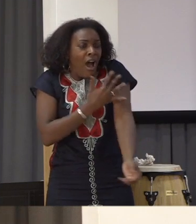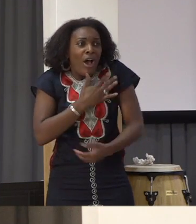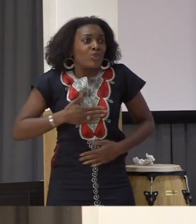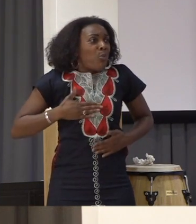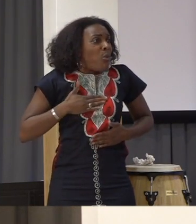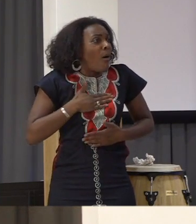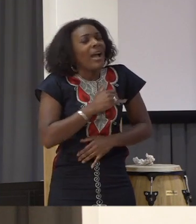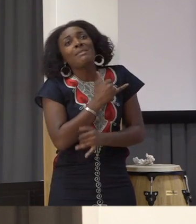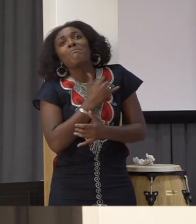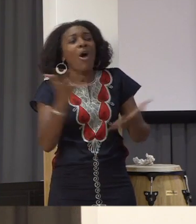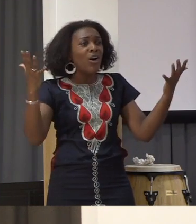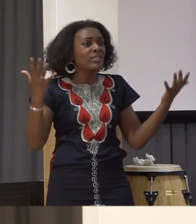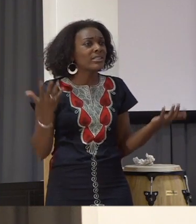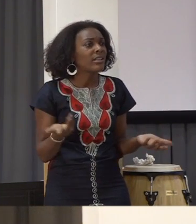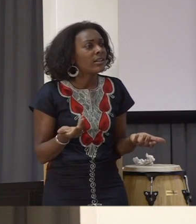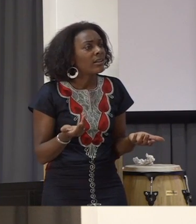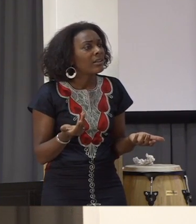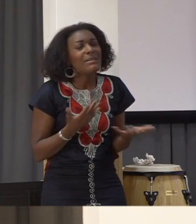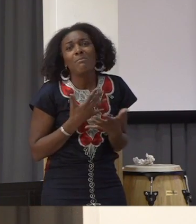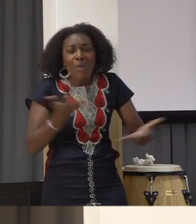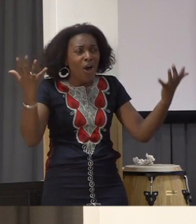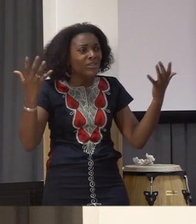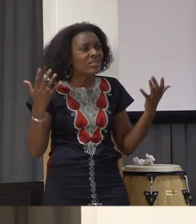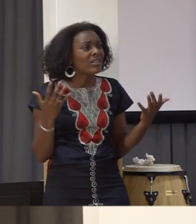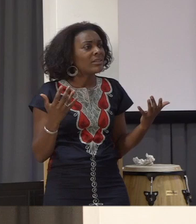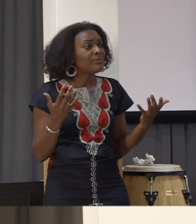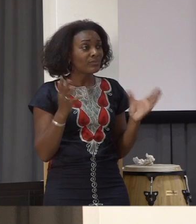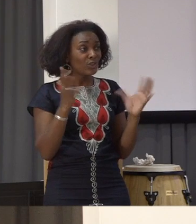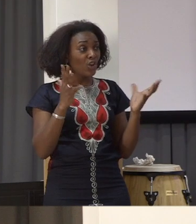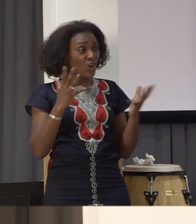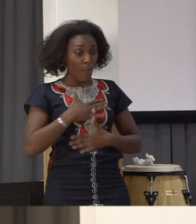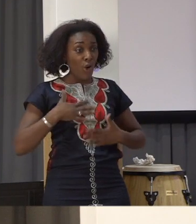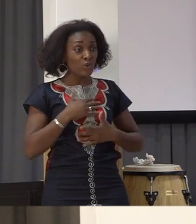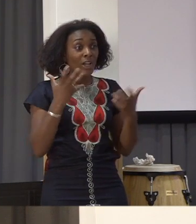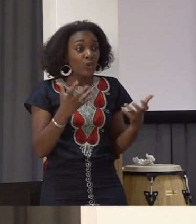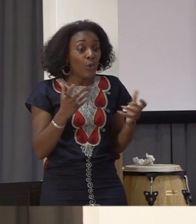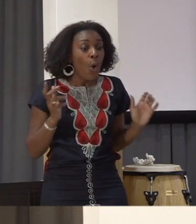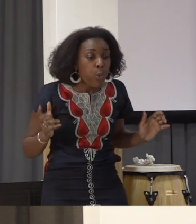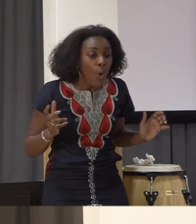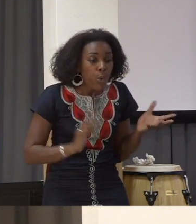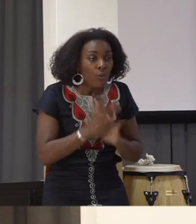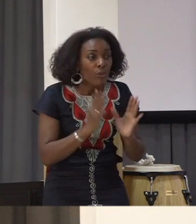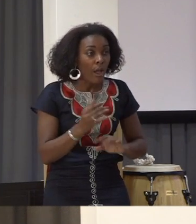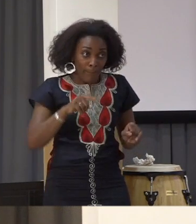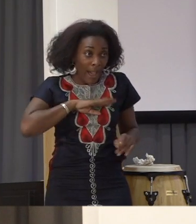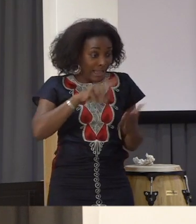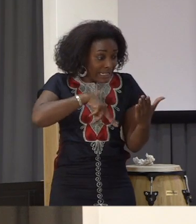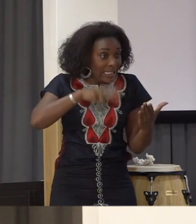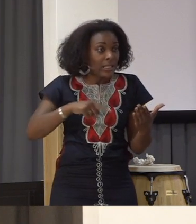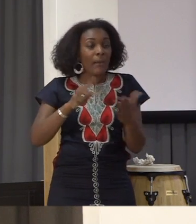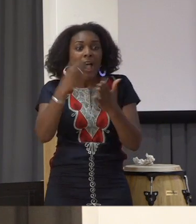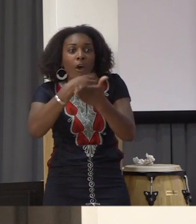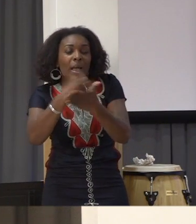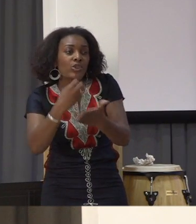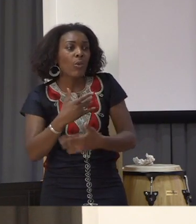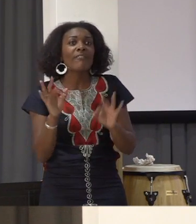à ta joie, tu peux donner à ta joie, tu peux alimenter ce feu avec la parole du Seigneur qui est